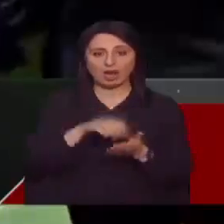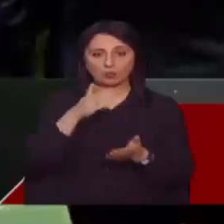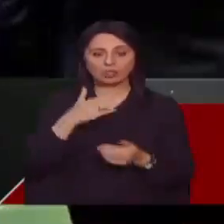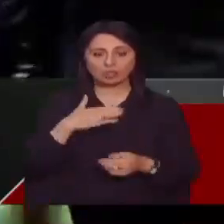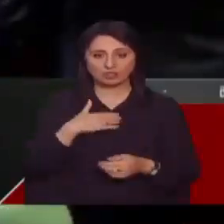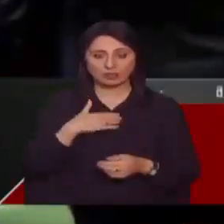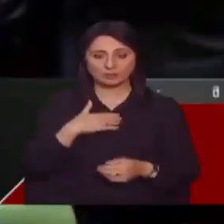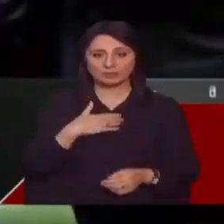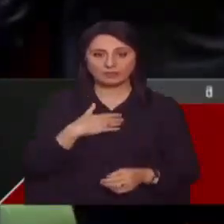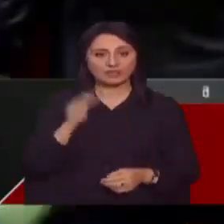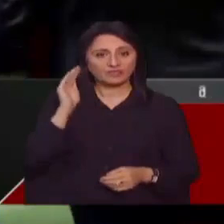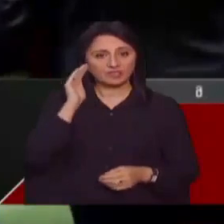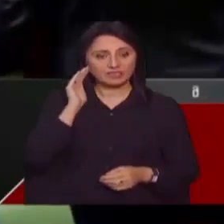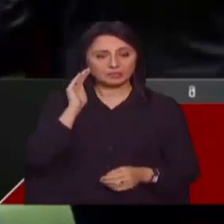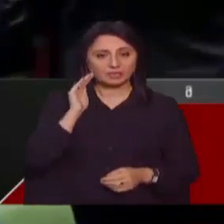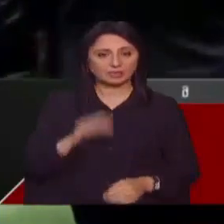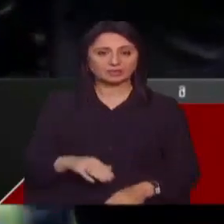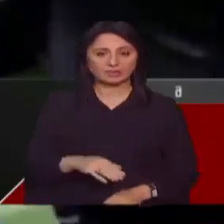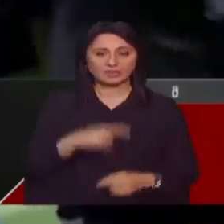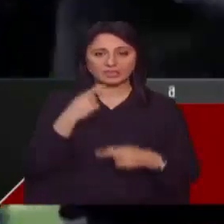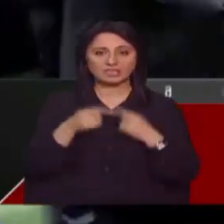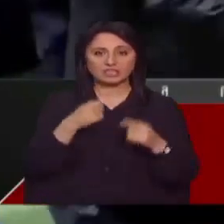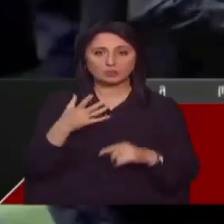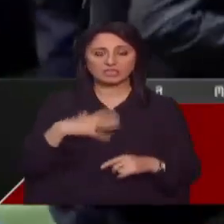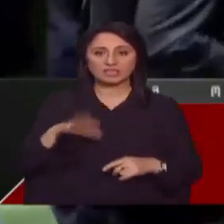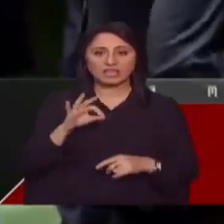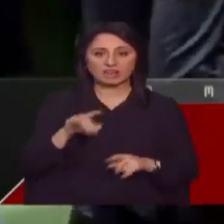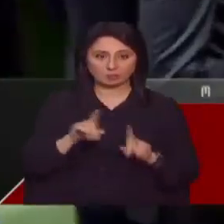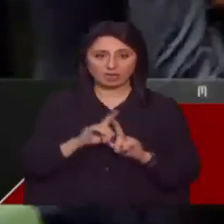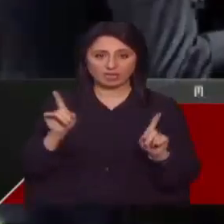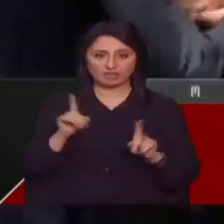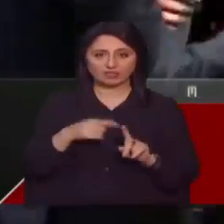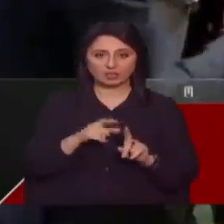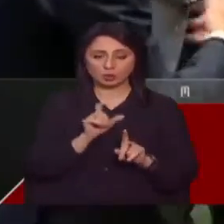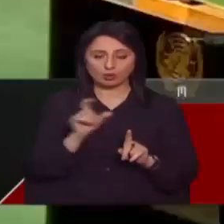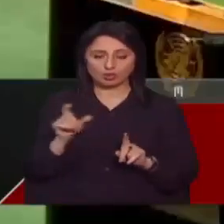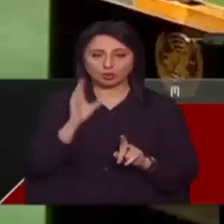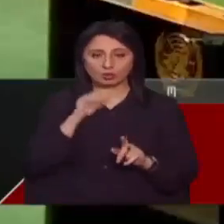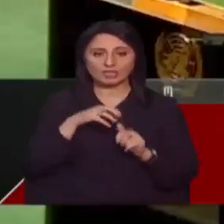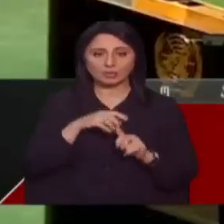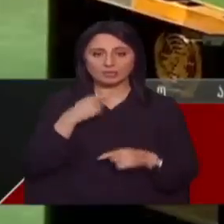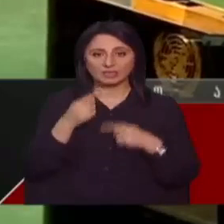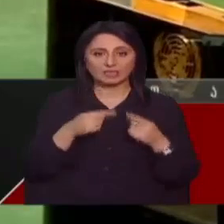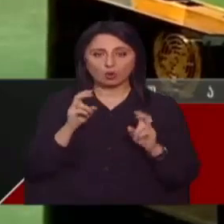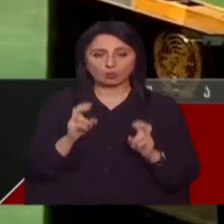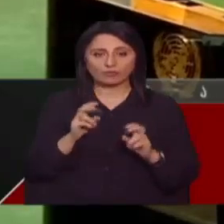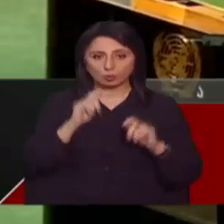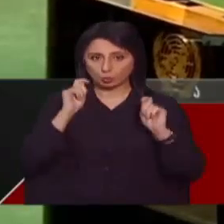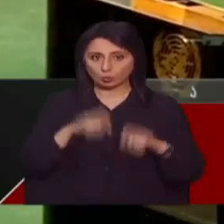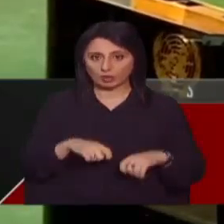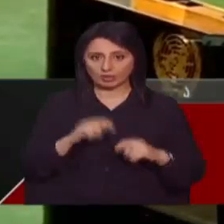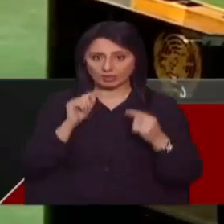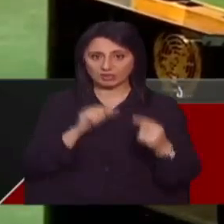ჩვენ ვისმენდით საუბარს საქართველოსაც განსაკუთრებით იმ კონტექსტში, როდესაც ლიდერები საუბრობენ